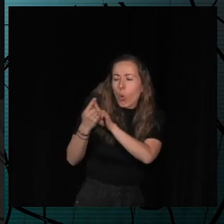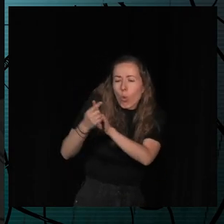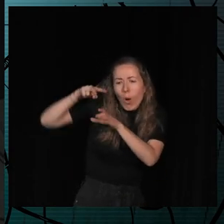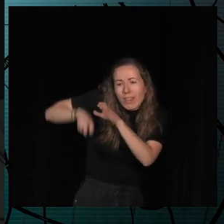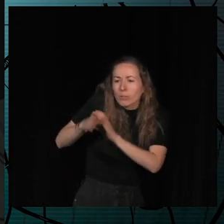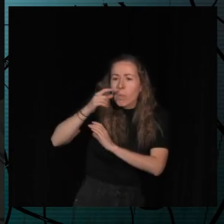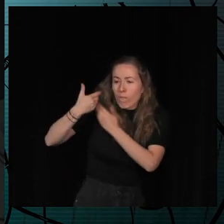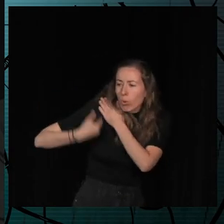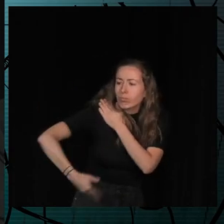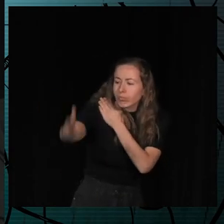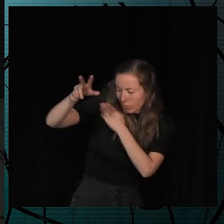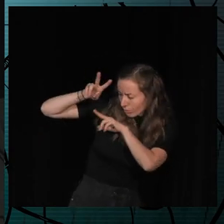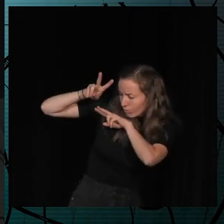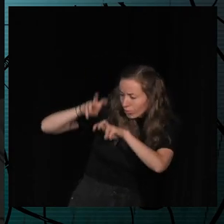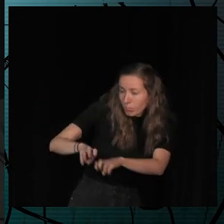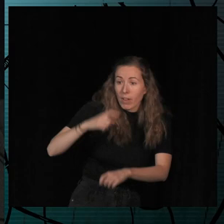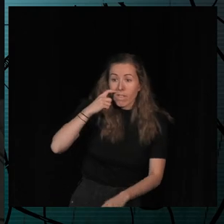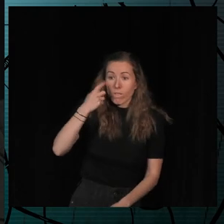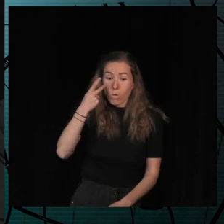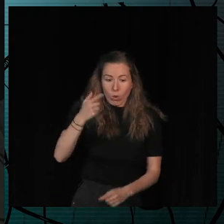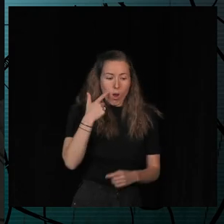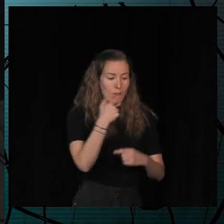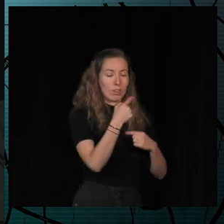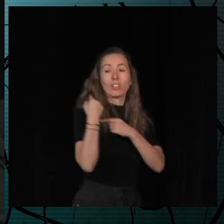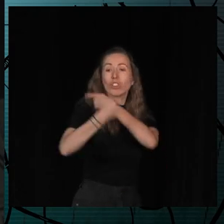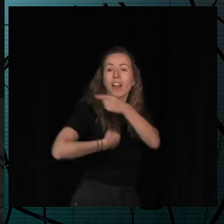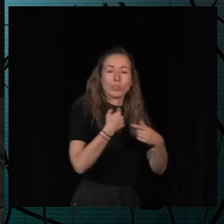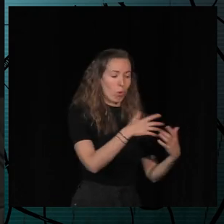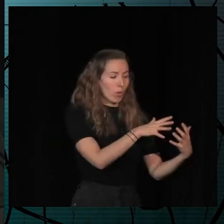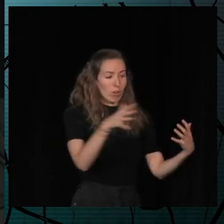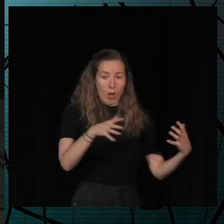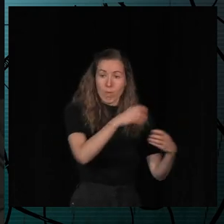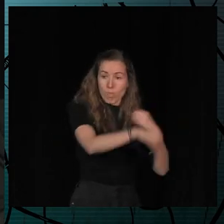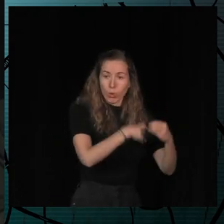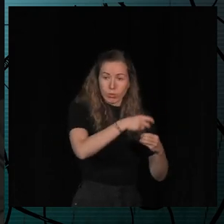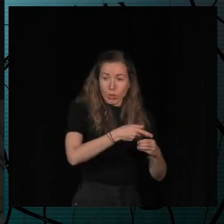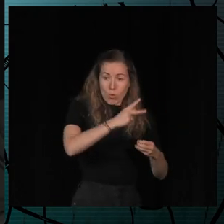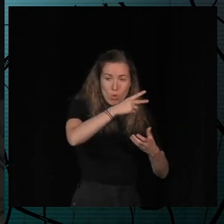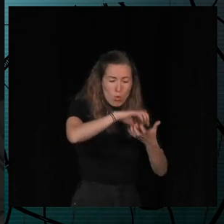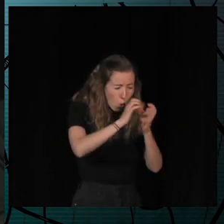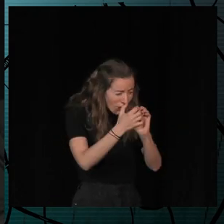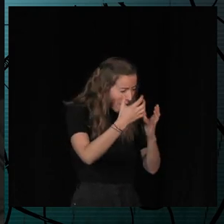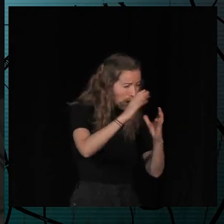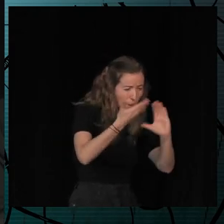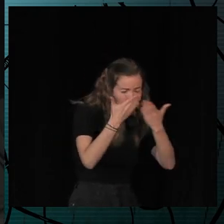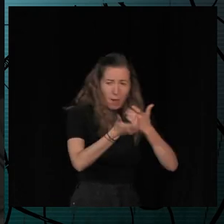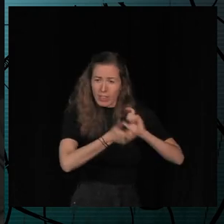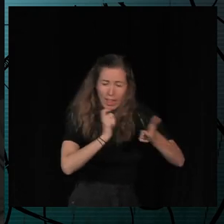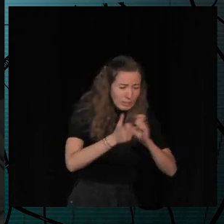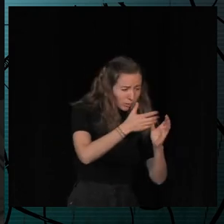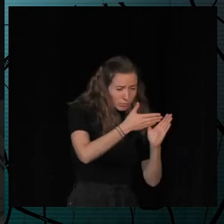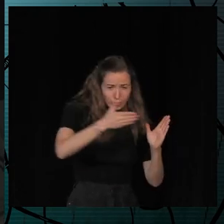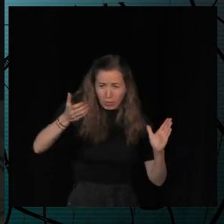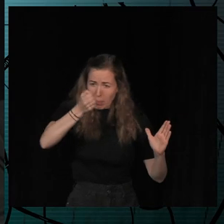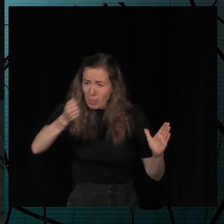fait de devoir que que chaque génération doit s'adapter à des des des des mondes de plus en plus complexes de plus en plus interactif